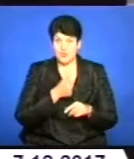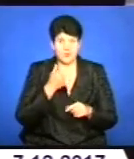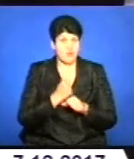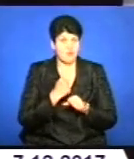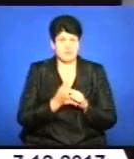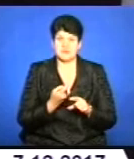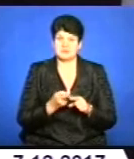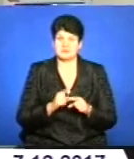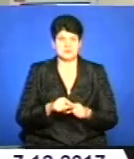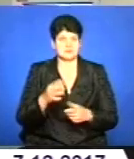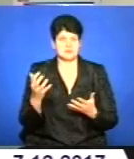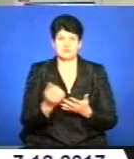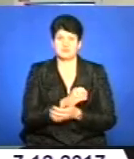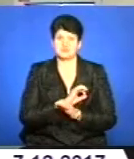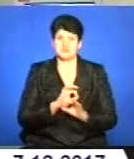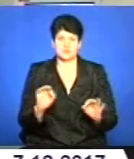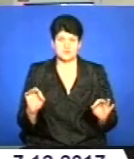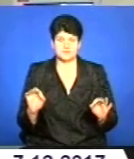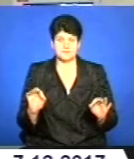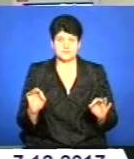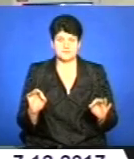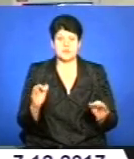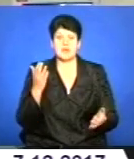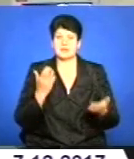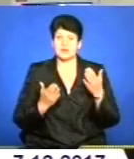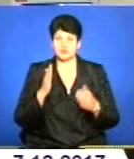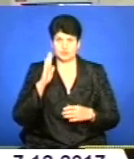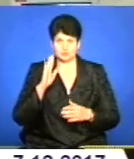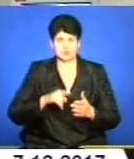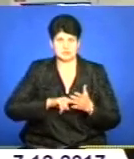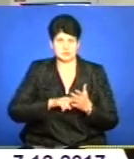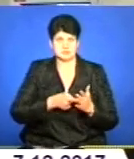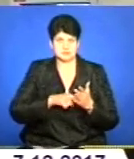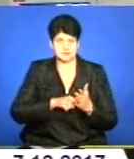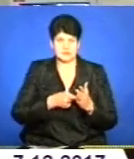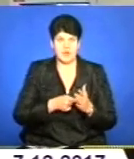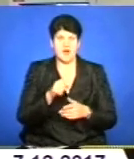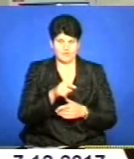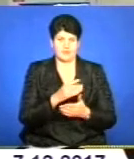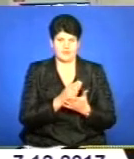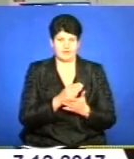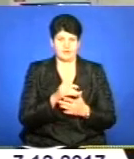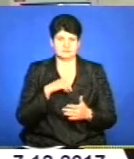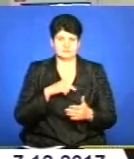робиться досить успішно. Якщо буде настирлива, а вона із настирливих,